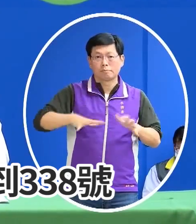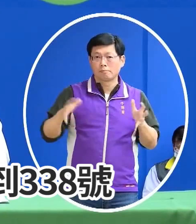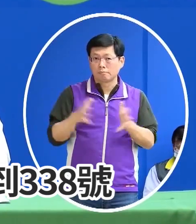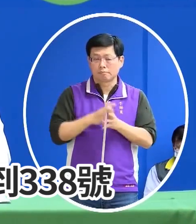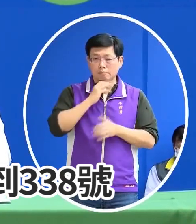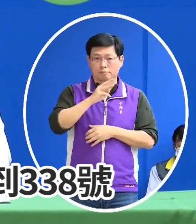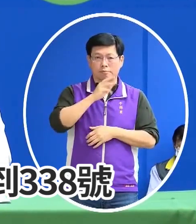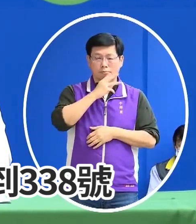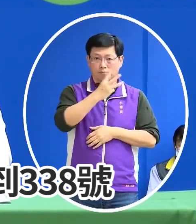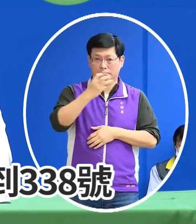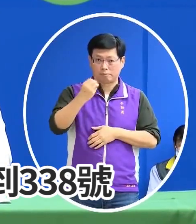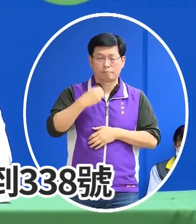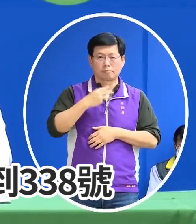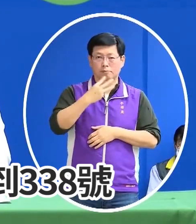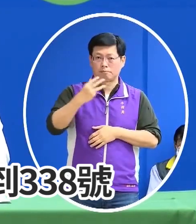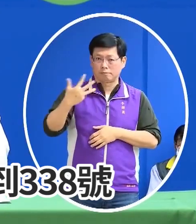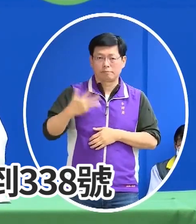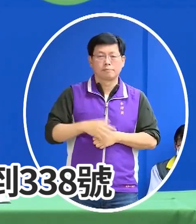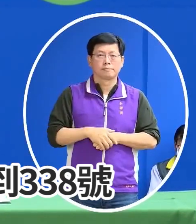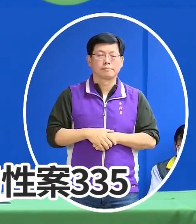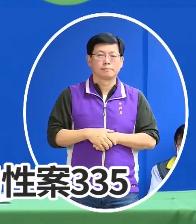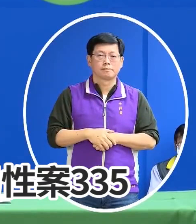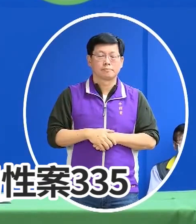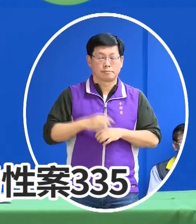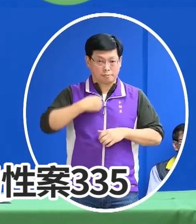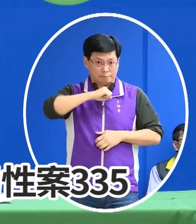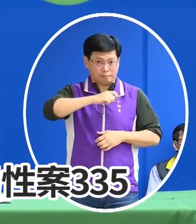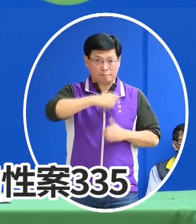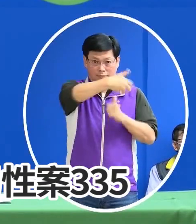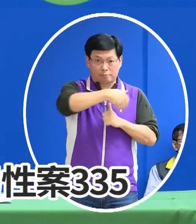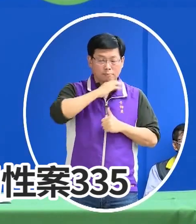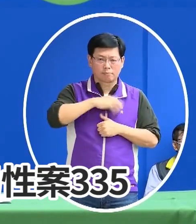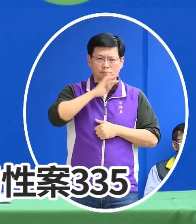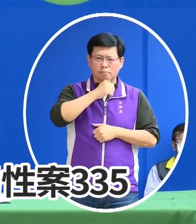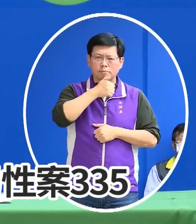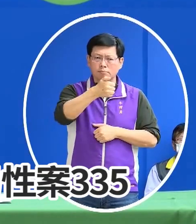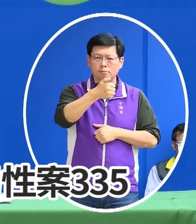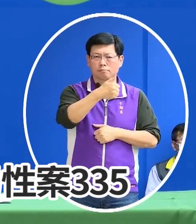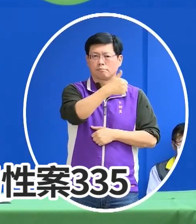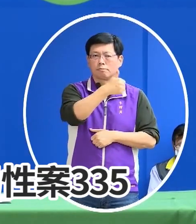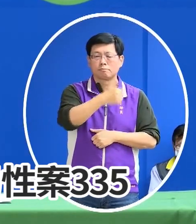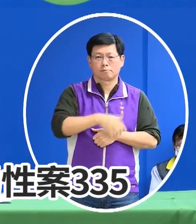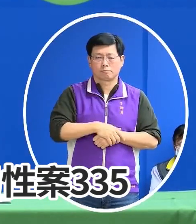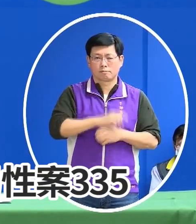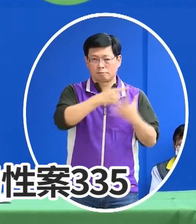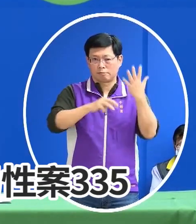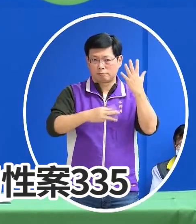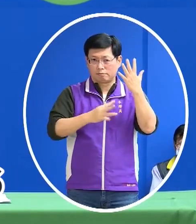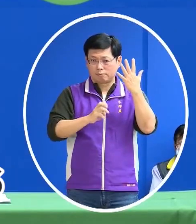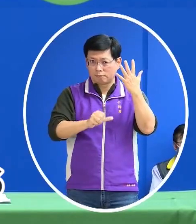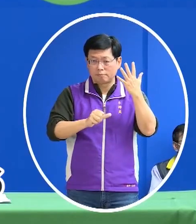今天病例是330号到338号。好，那本土的个案为一位50多岁的男性，按